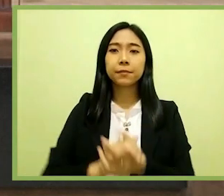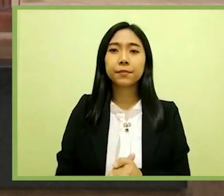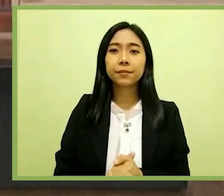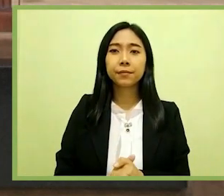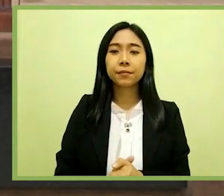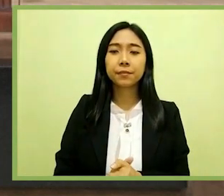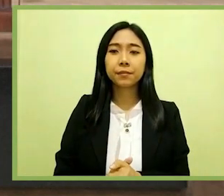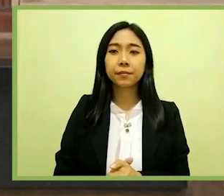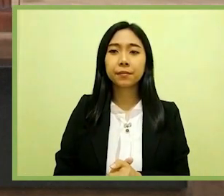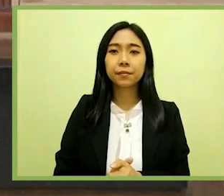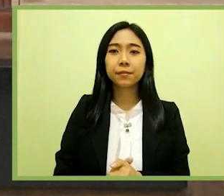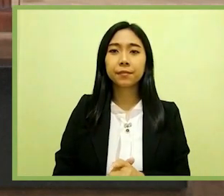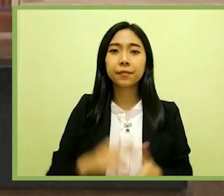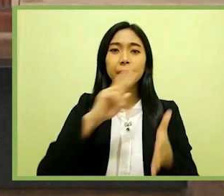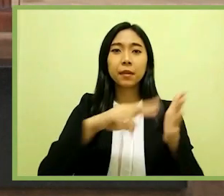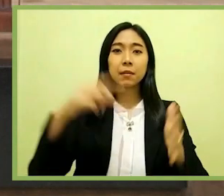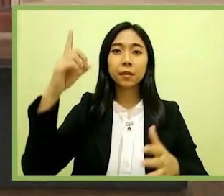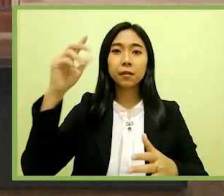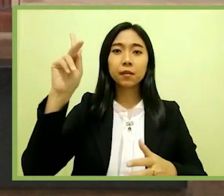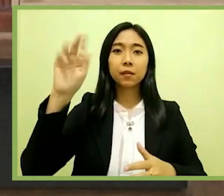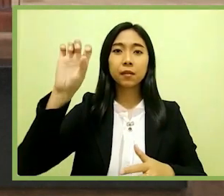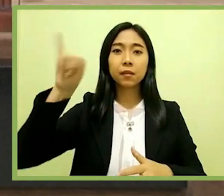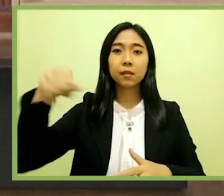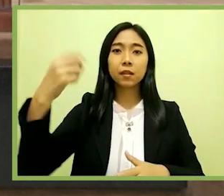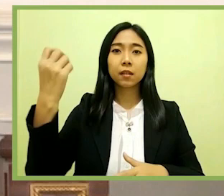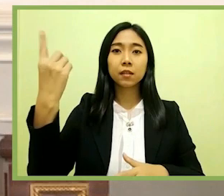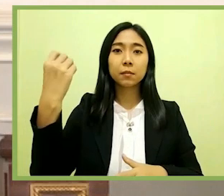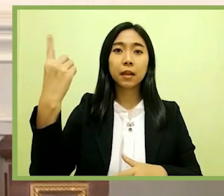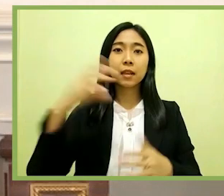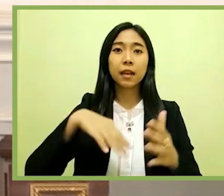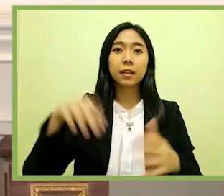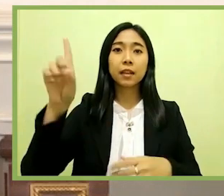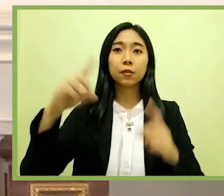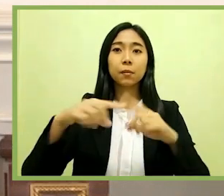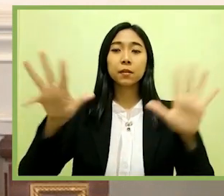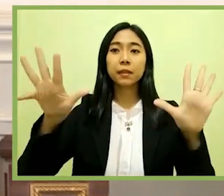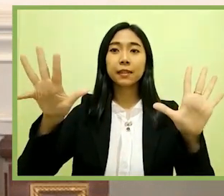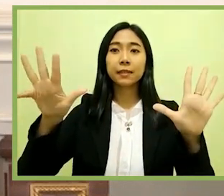Bacaan pertama dari Kejadian 11 ayat 1 sampai 9.